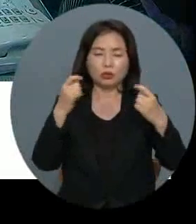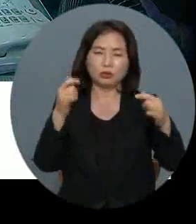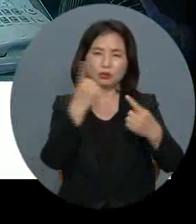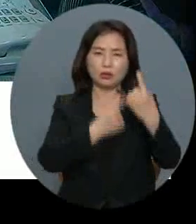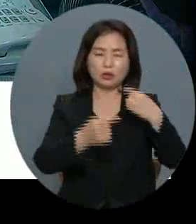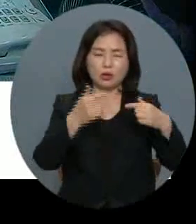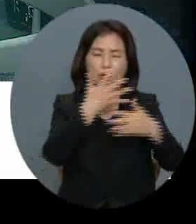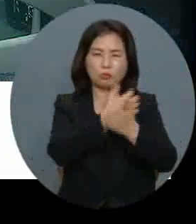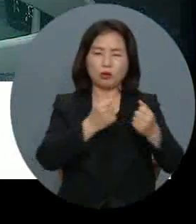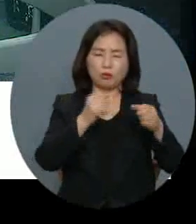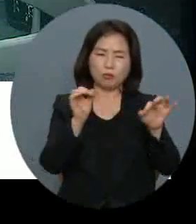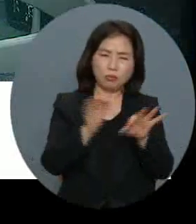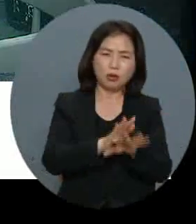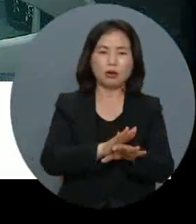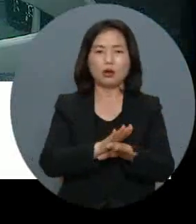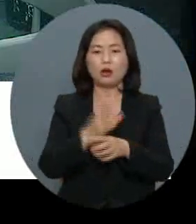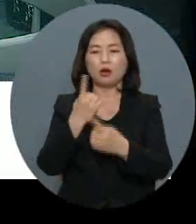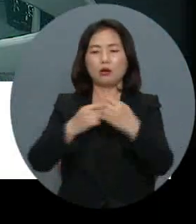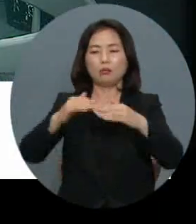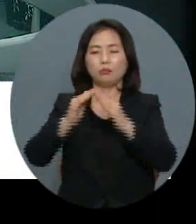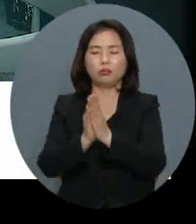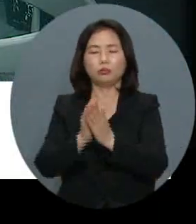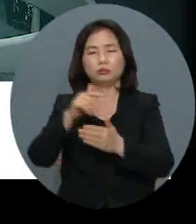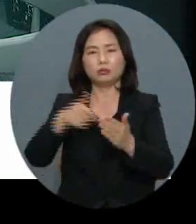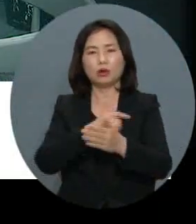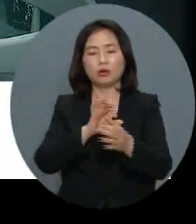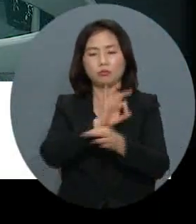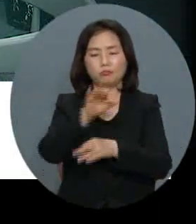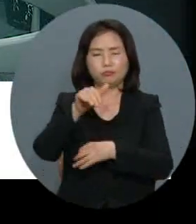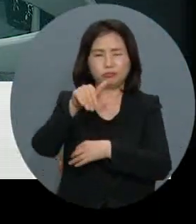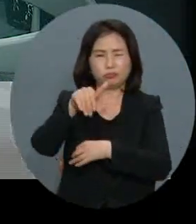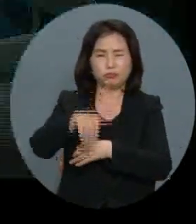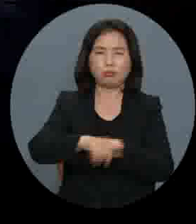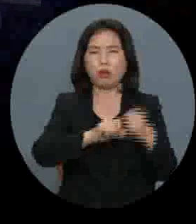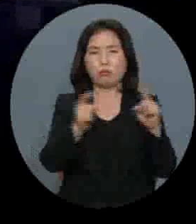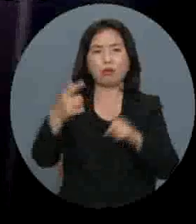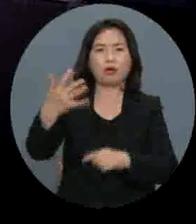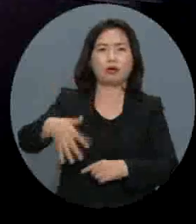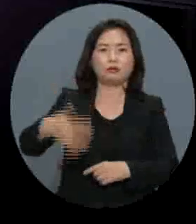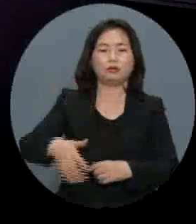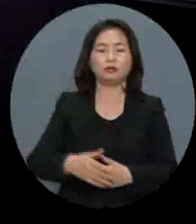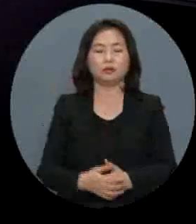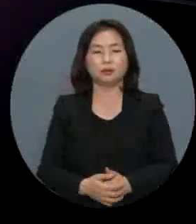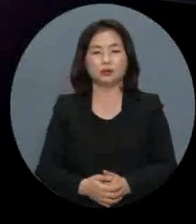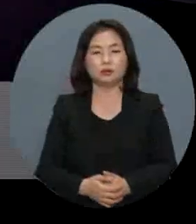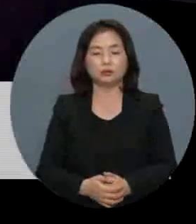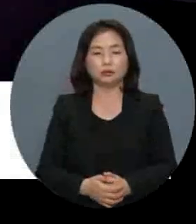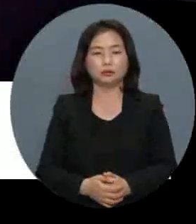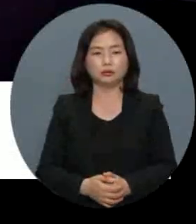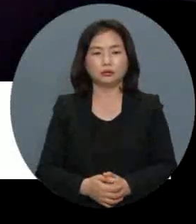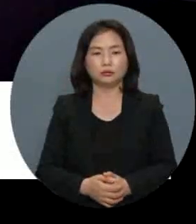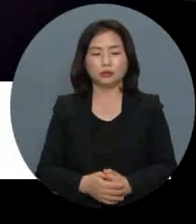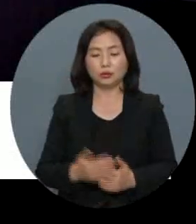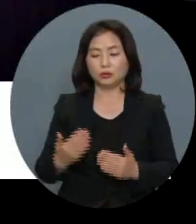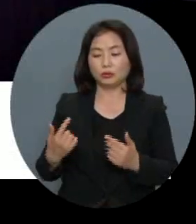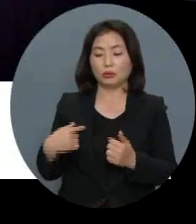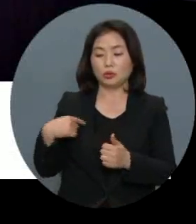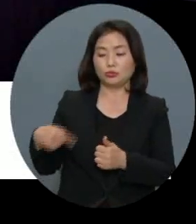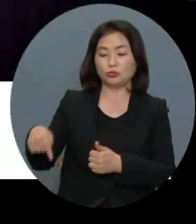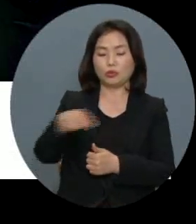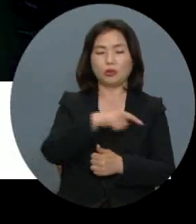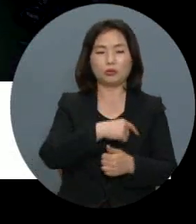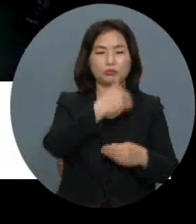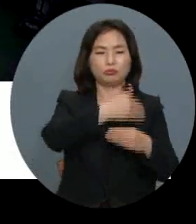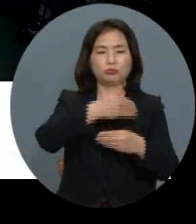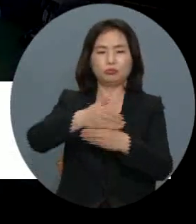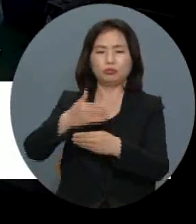실종돼 휴폐업이 속출하는데도 불황의 끝은 보이지 않는 겁니다. 주변에 보면은 문을 닫는 지금